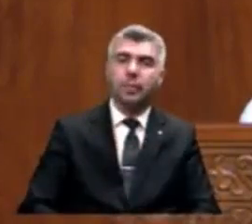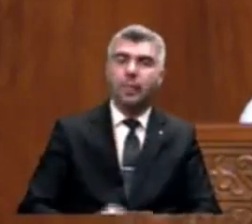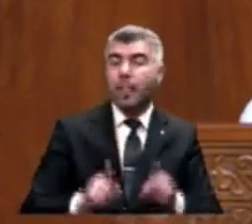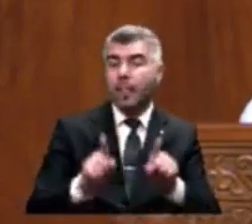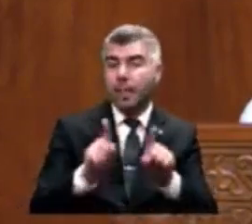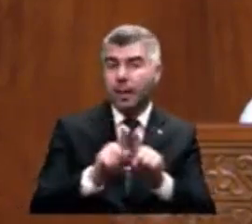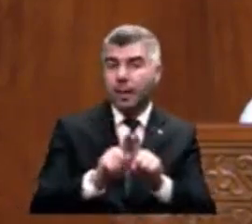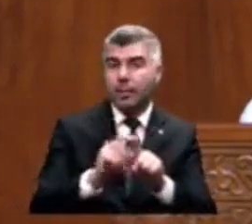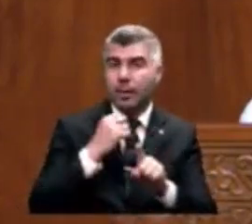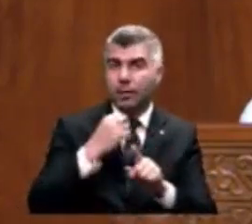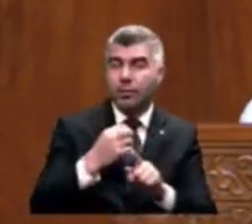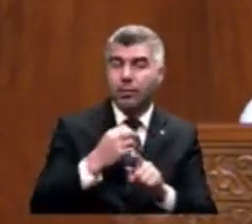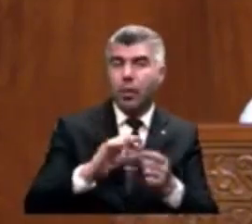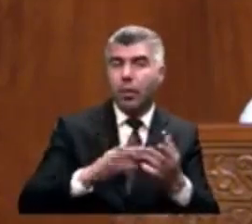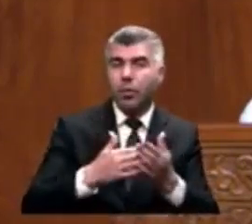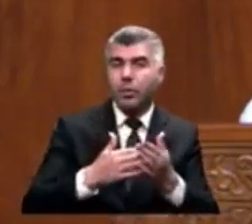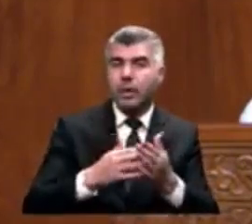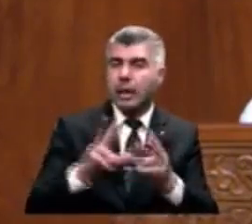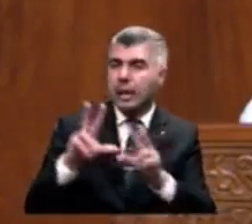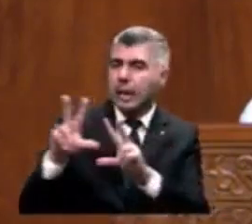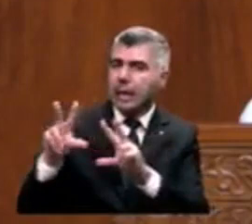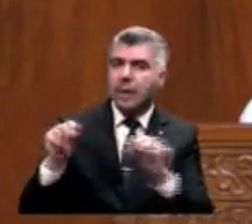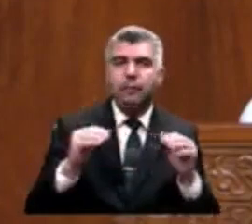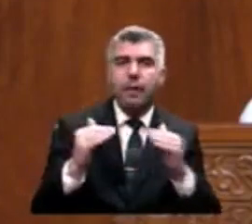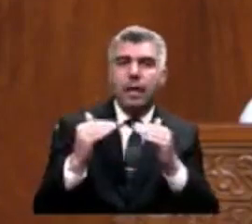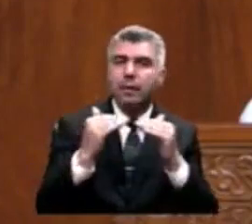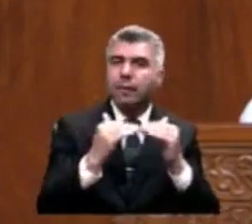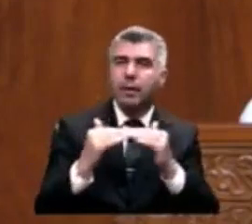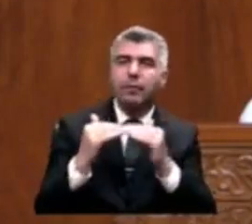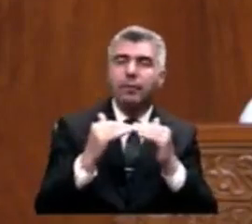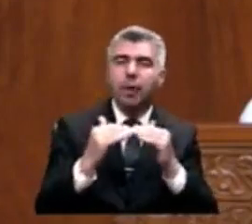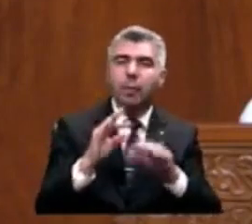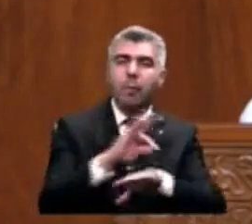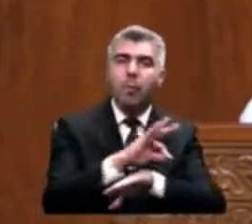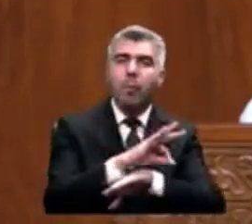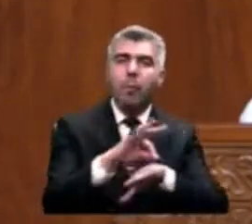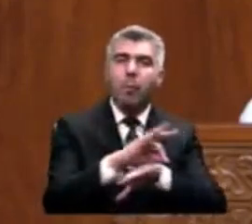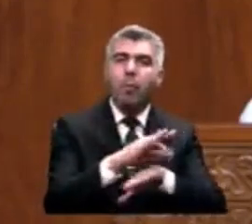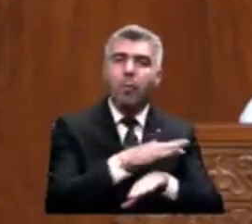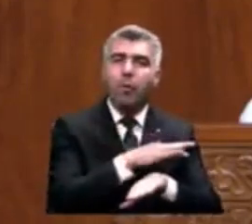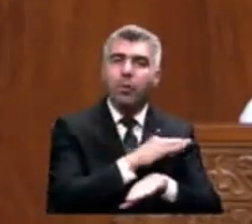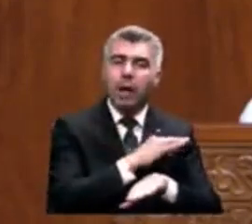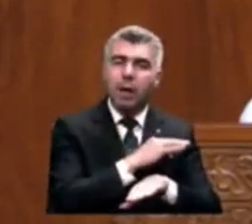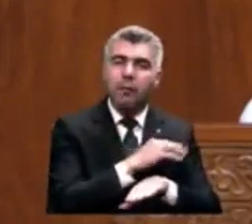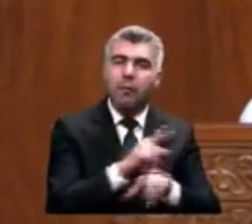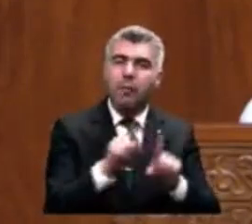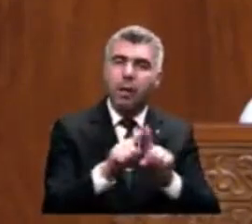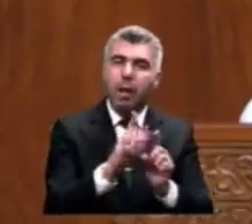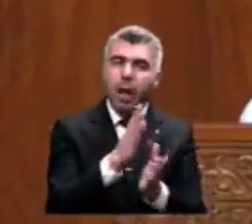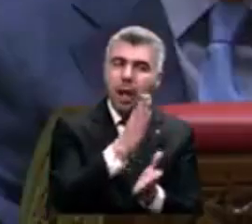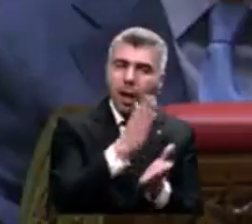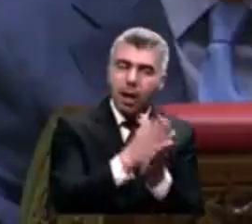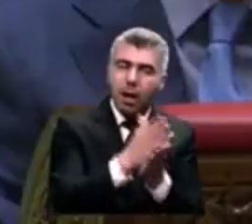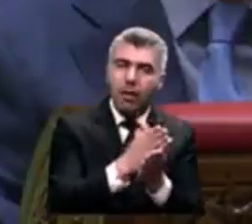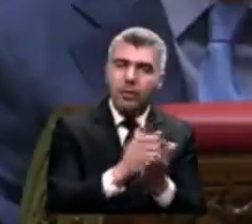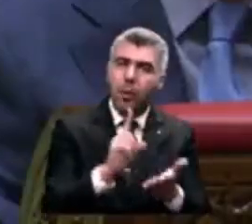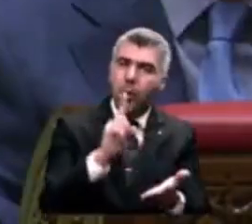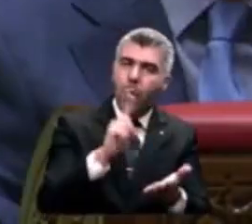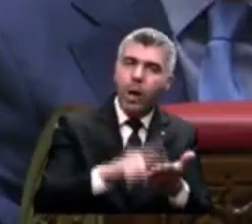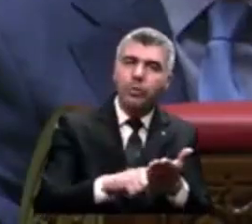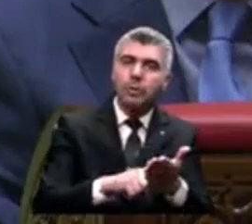سريانه على جميع الموظفين الذين باتوا يستفيدون من نفس الحقوق